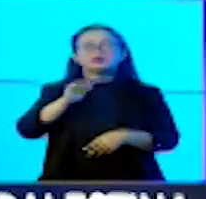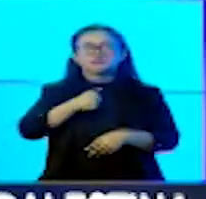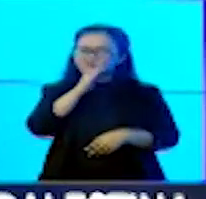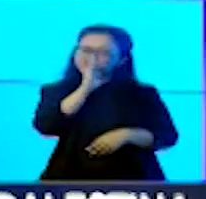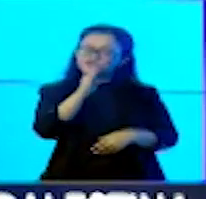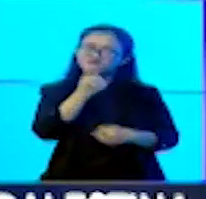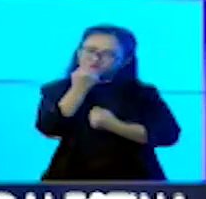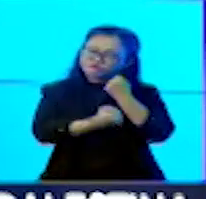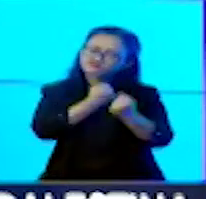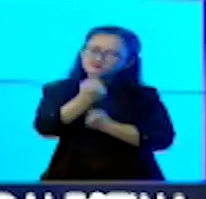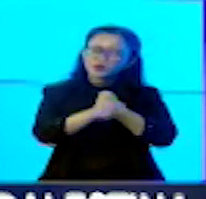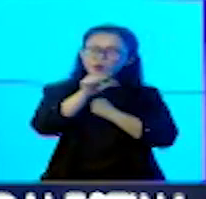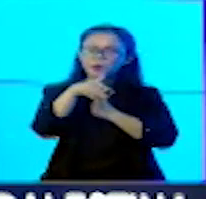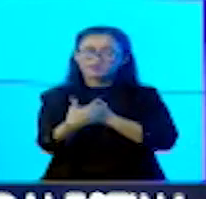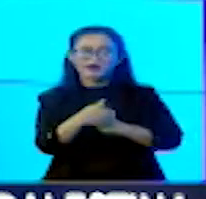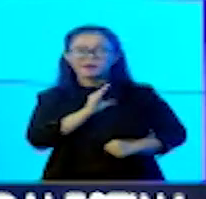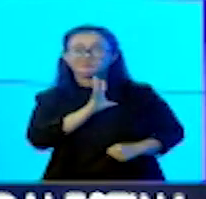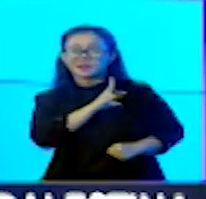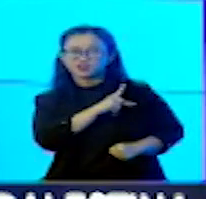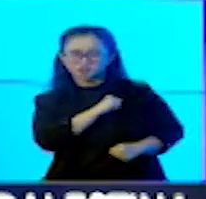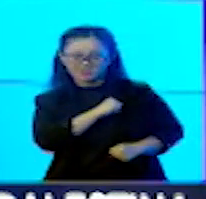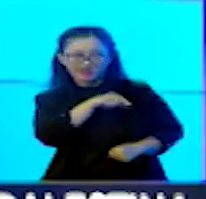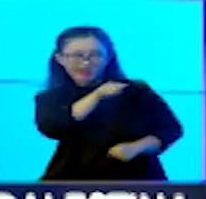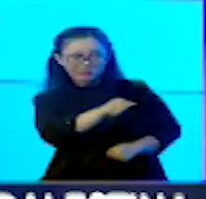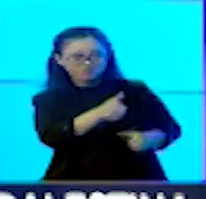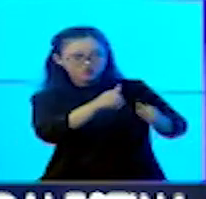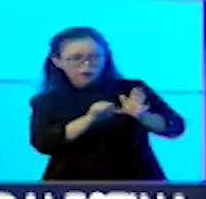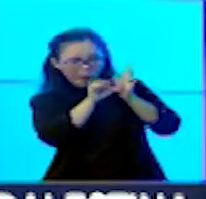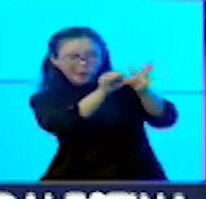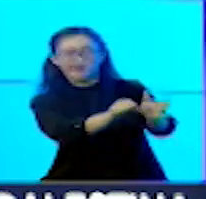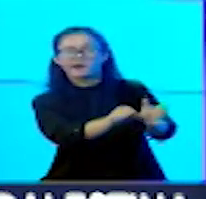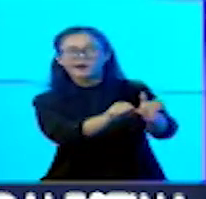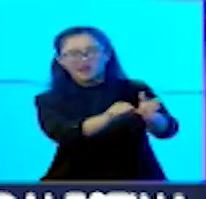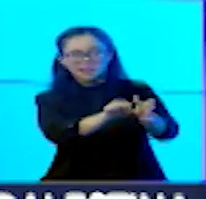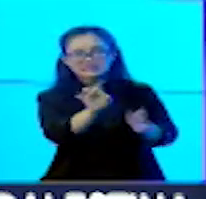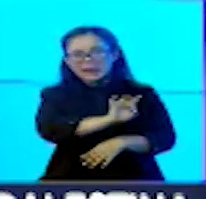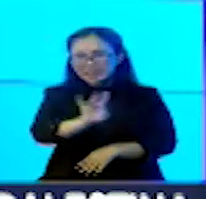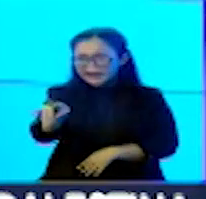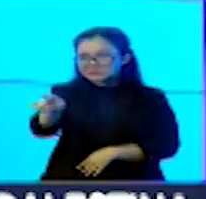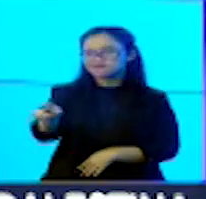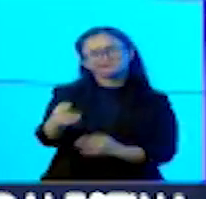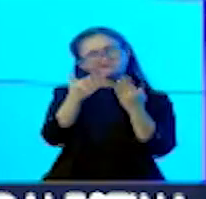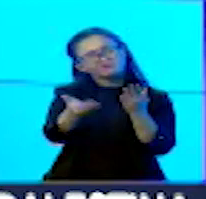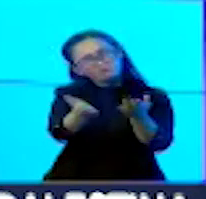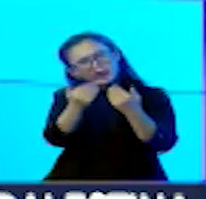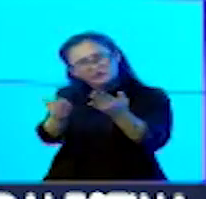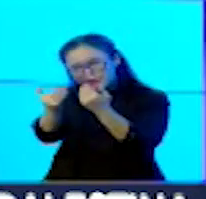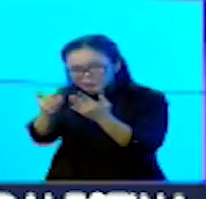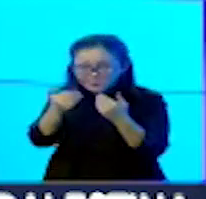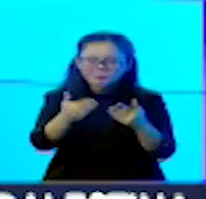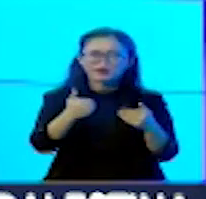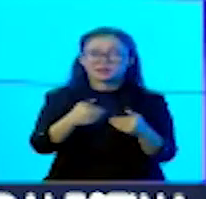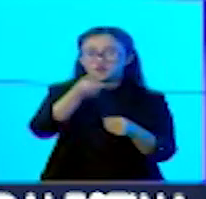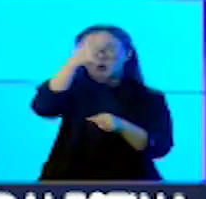dalam memberikan dukungan bagi Palestina mendapatkan haknya Presiden Jokowi juga mengajak dulu negara bekerjasama